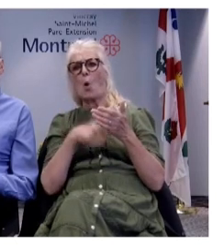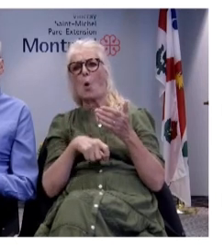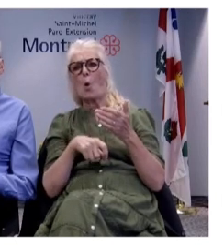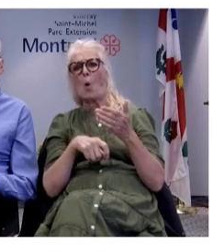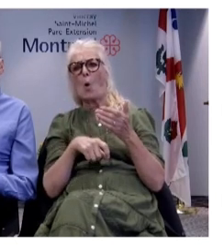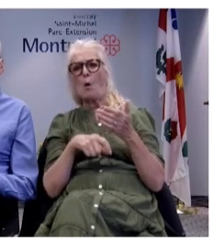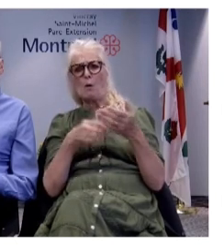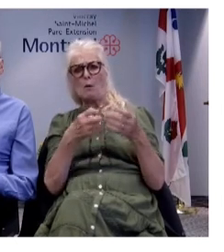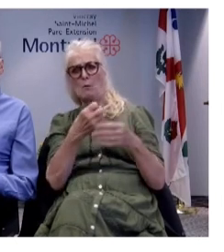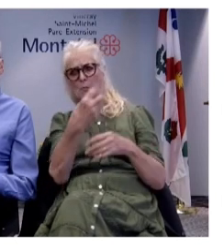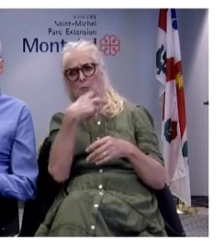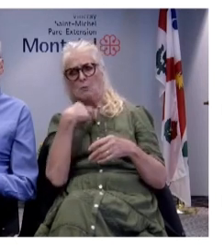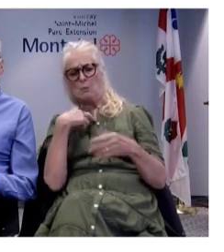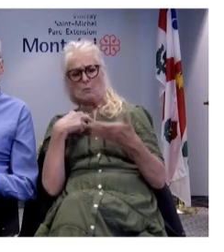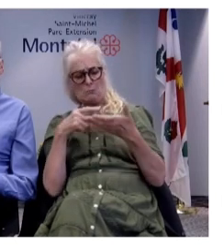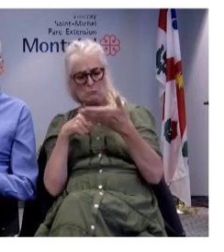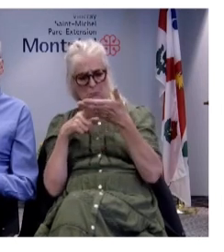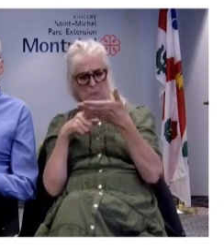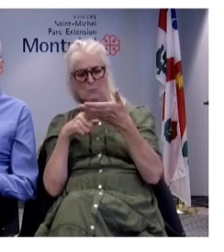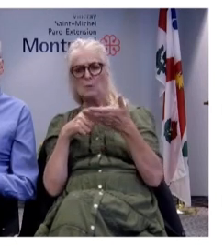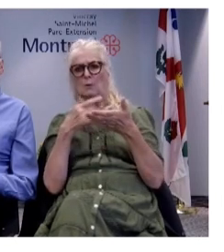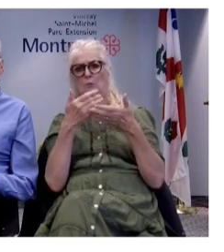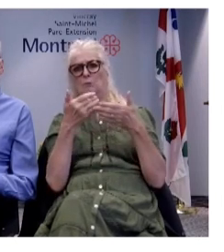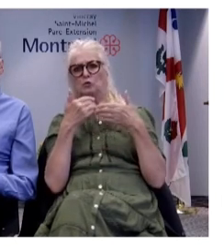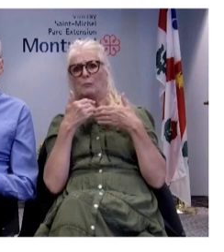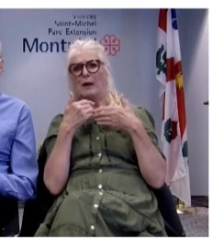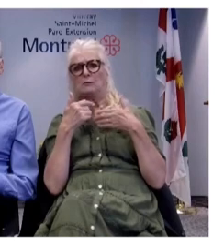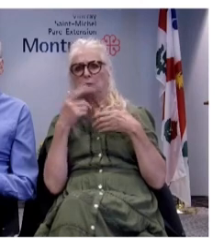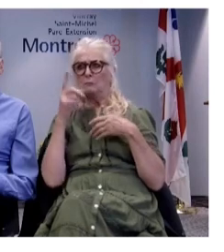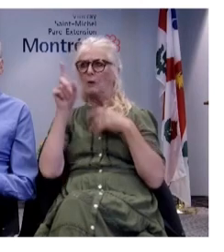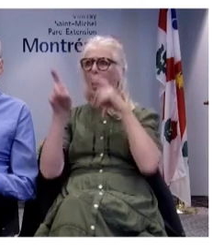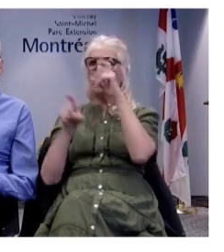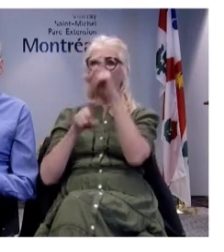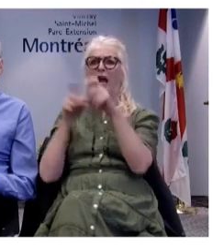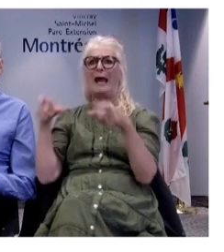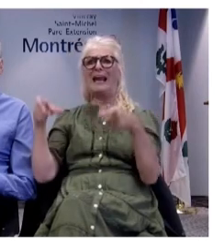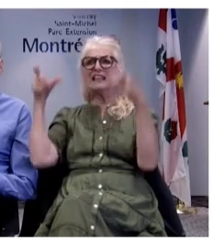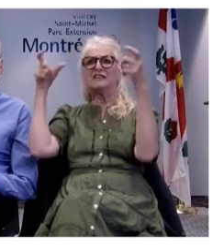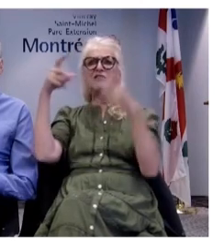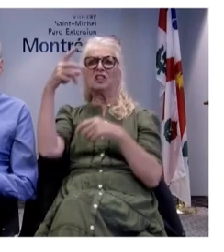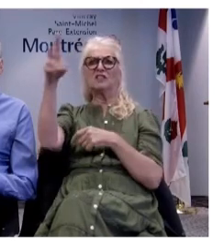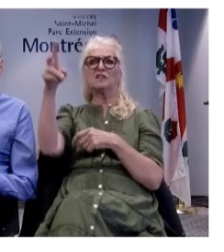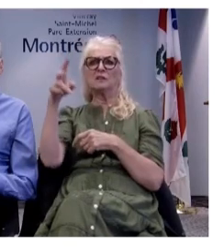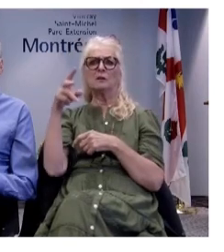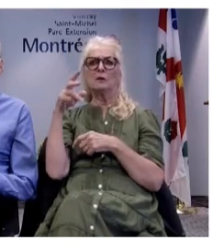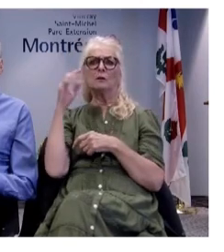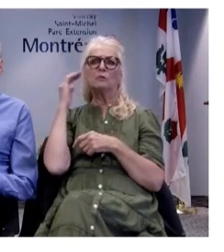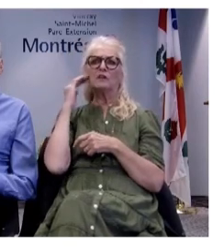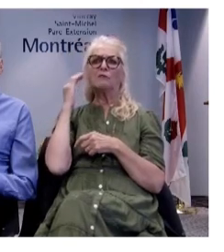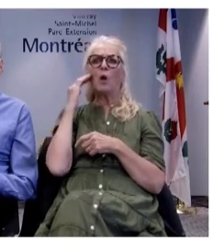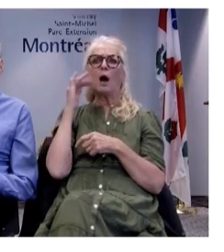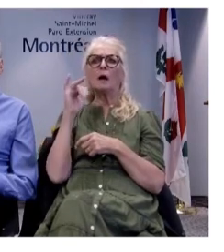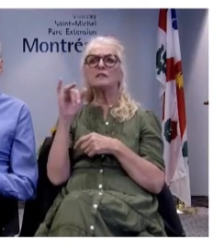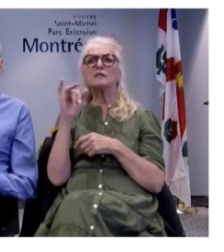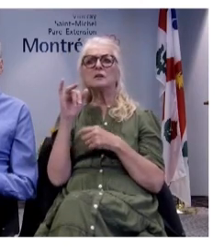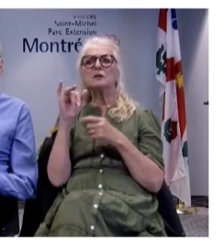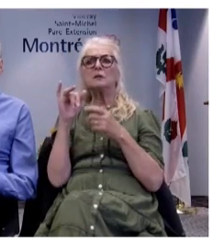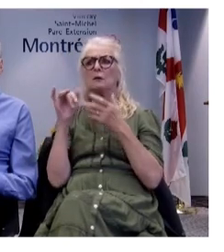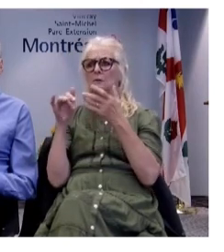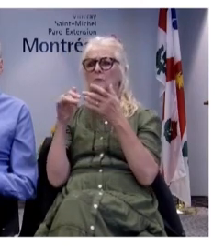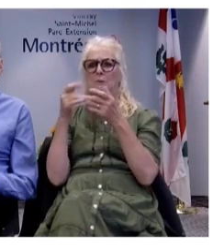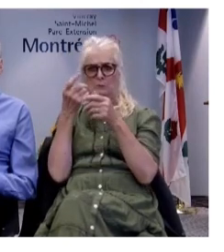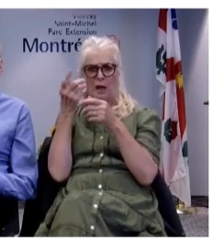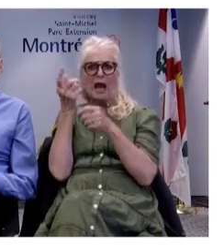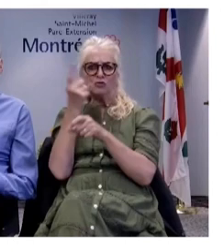en fait qu'elle est faire une enquête sur mon édifice pour voir si le rôle était à jour et puis bon on pose un paquet de questions